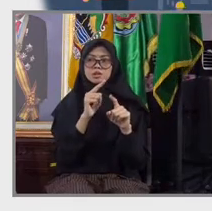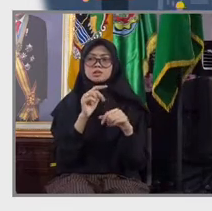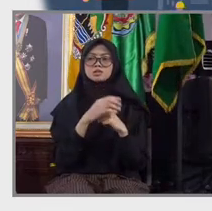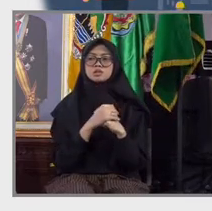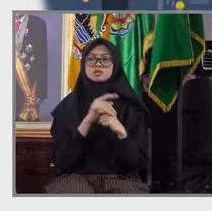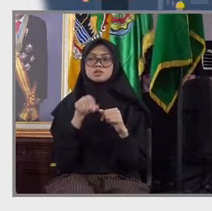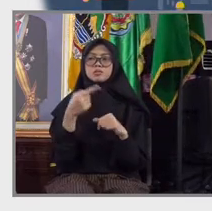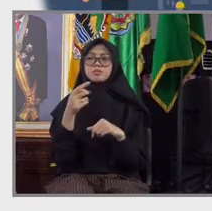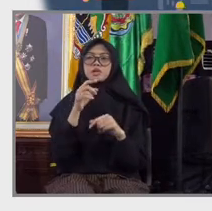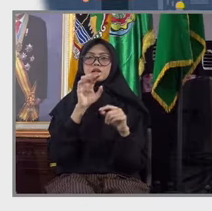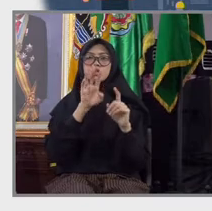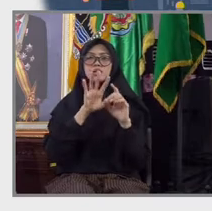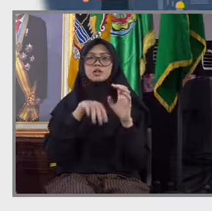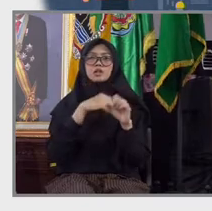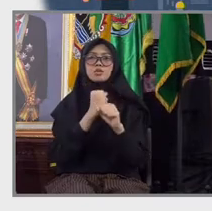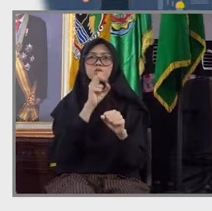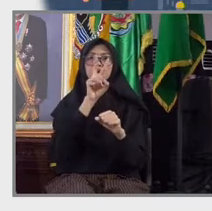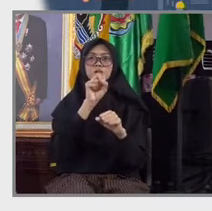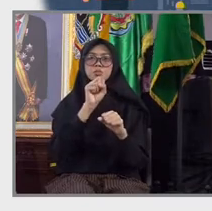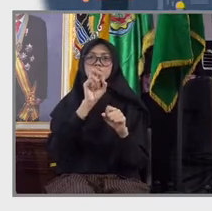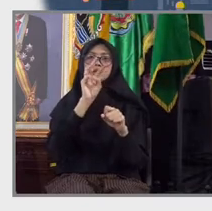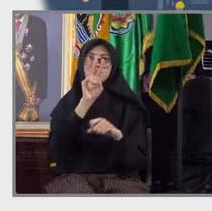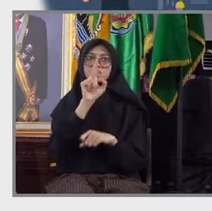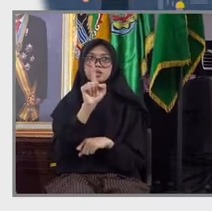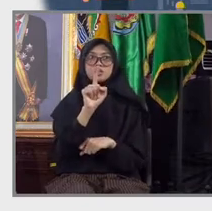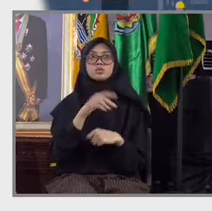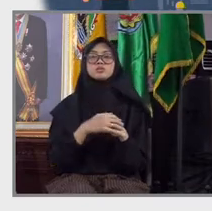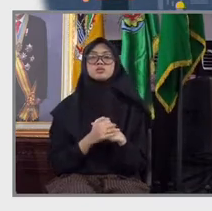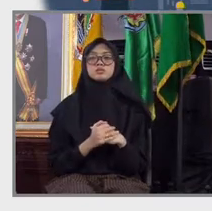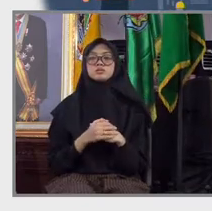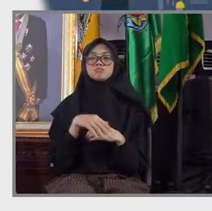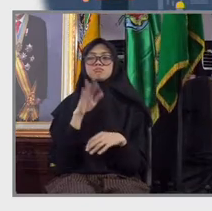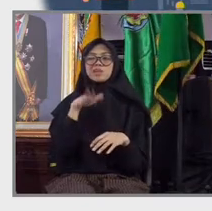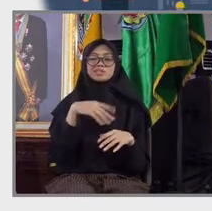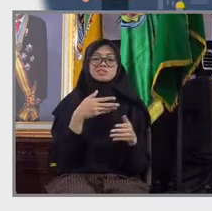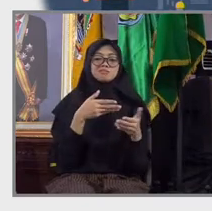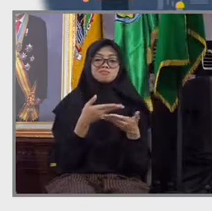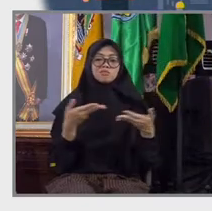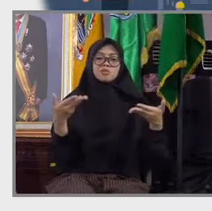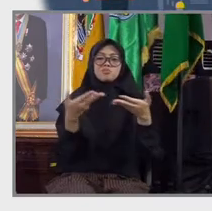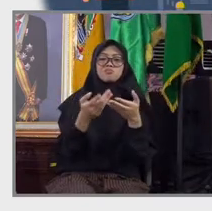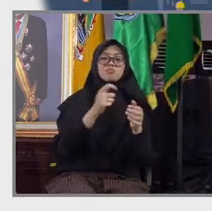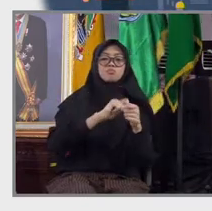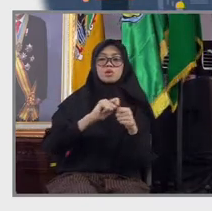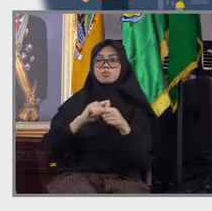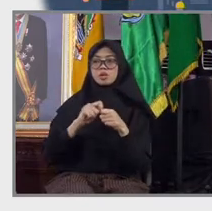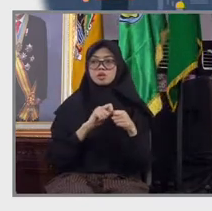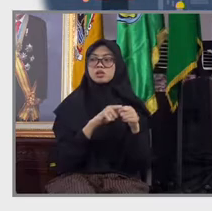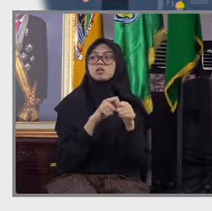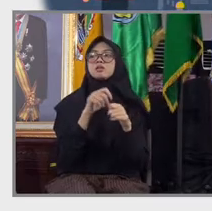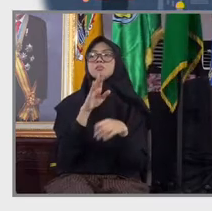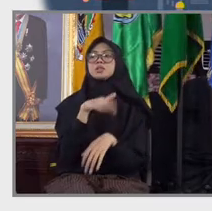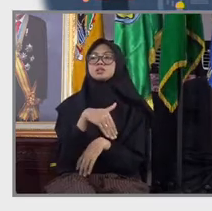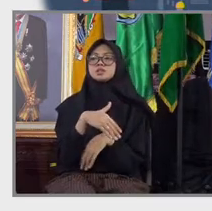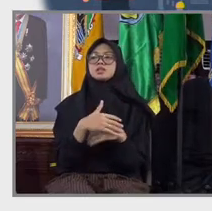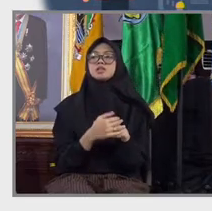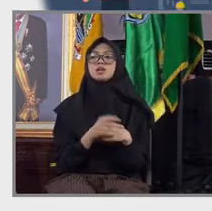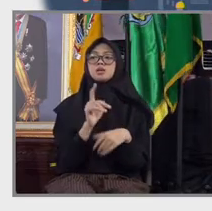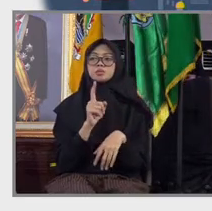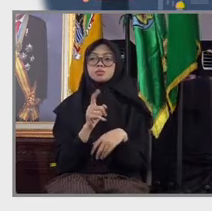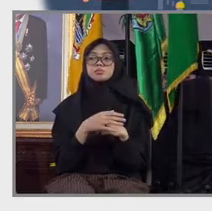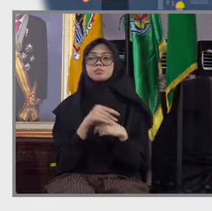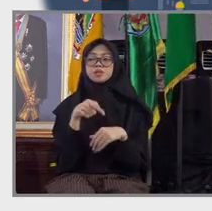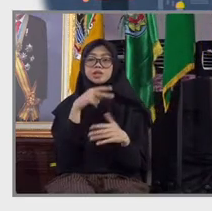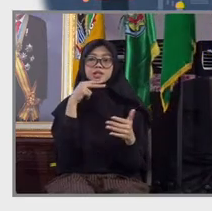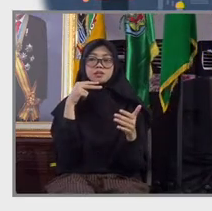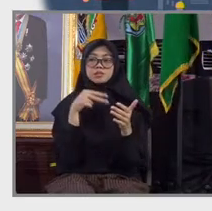Karena memang tata ruang kita masih perlu kita perbaiki dan kita sempurnakan supaya apa masalah perizinan untuk